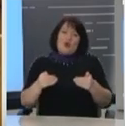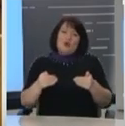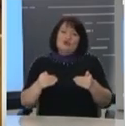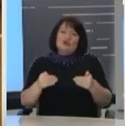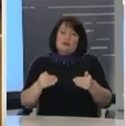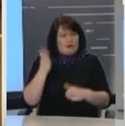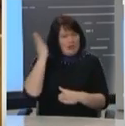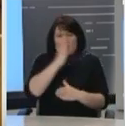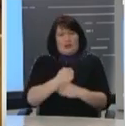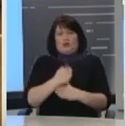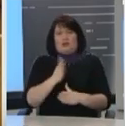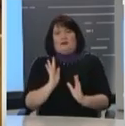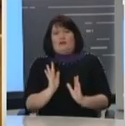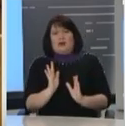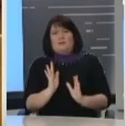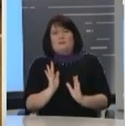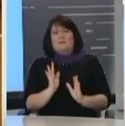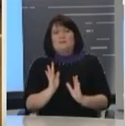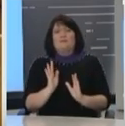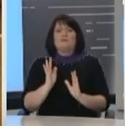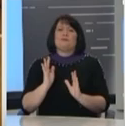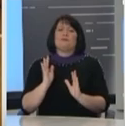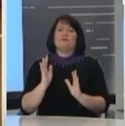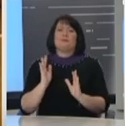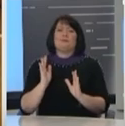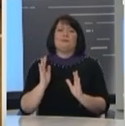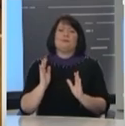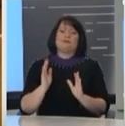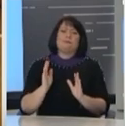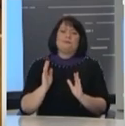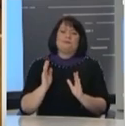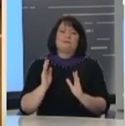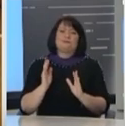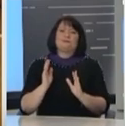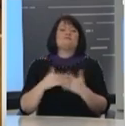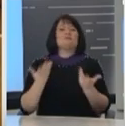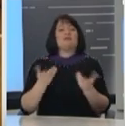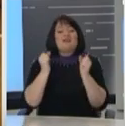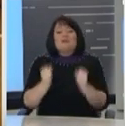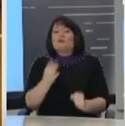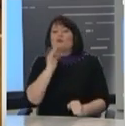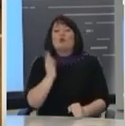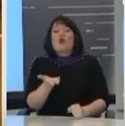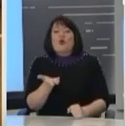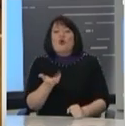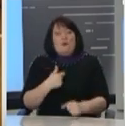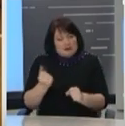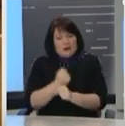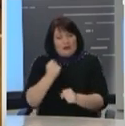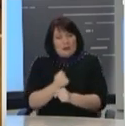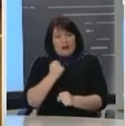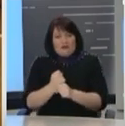κρύψαμε ποτέ αυτό. Άλλωστε αυτός είναι ο βασικός λόγος που